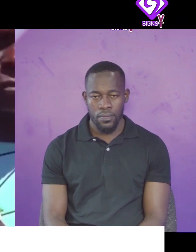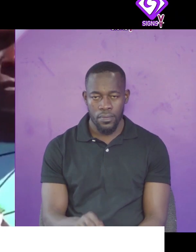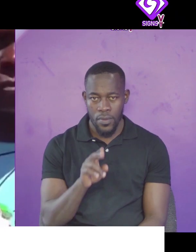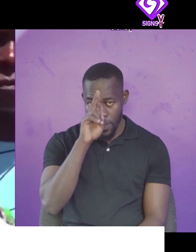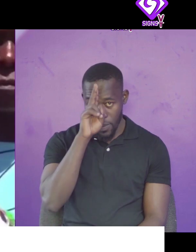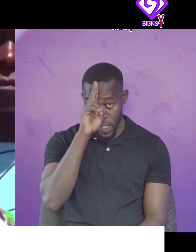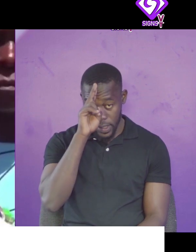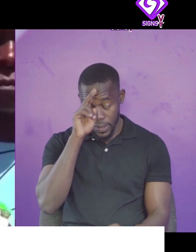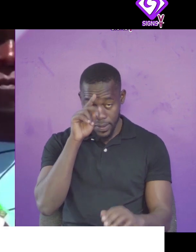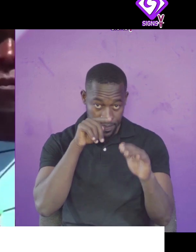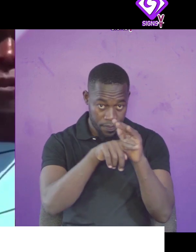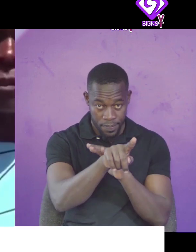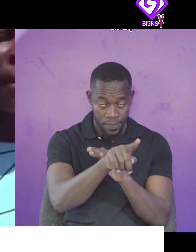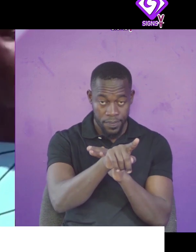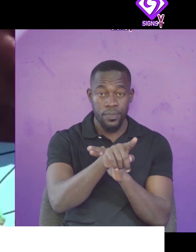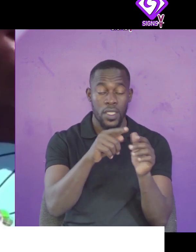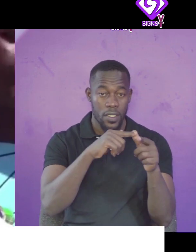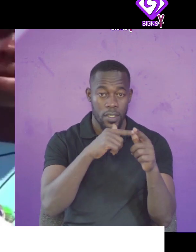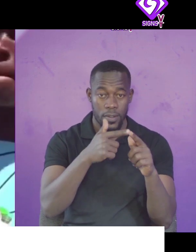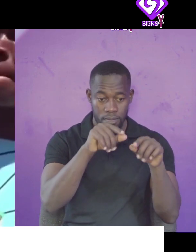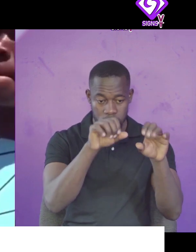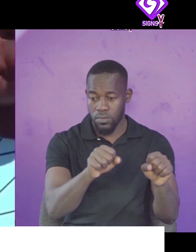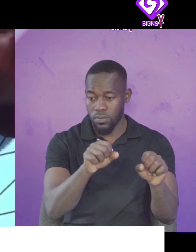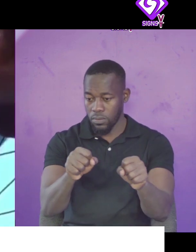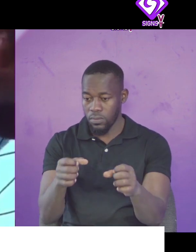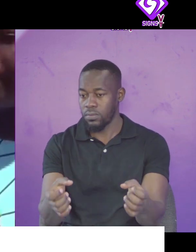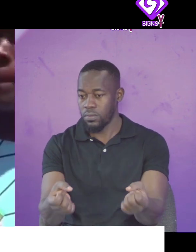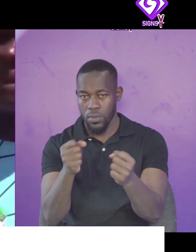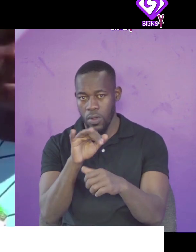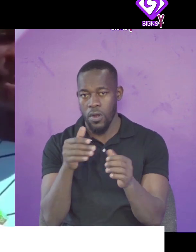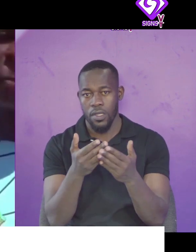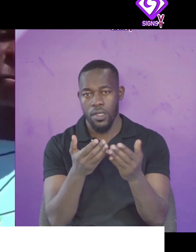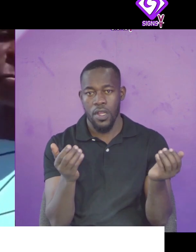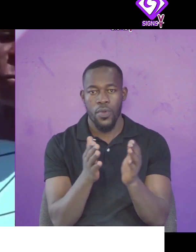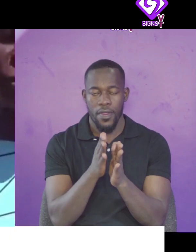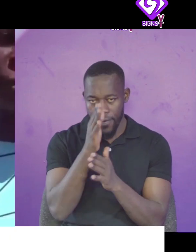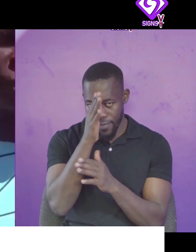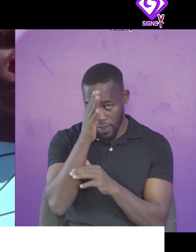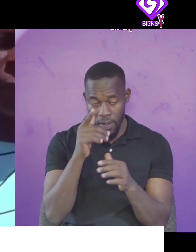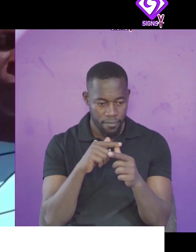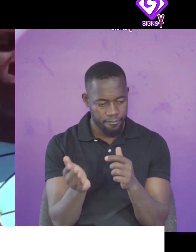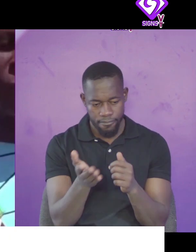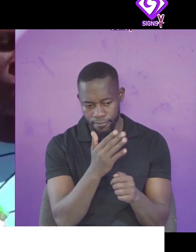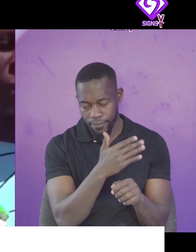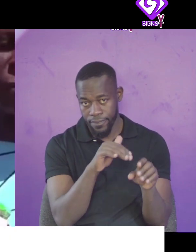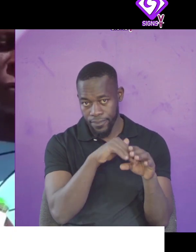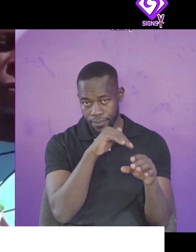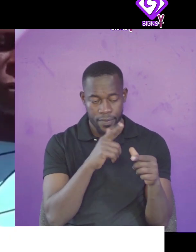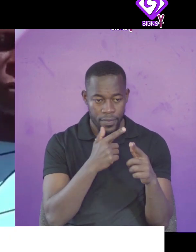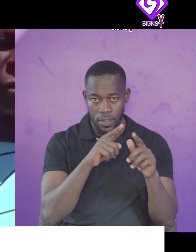Askari waliingia ndani, wakachukua watoto pamoja na watoto na papa yao, wakawapeleka nje, wakaanza